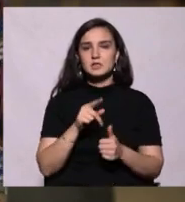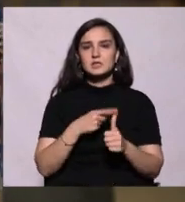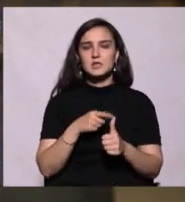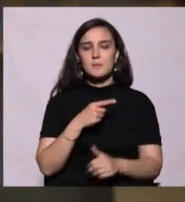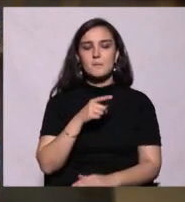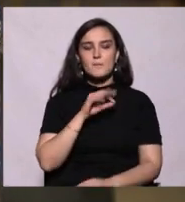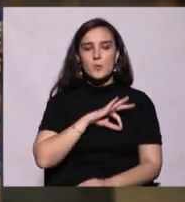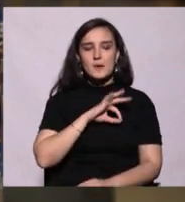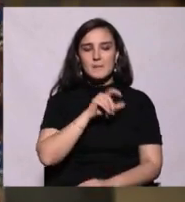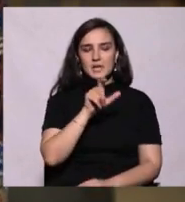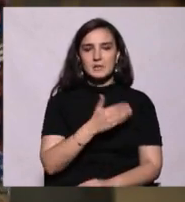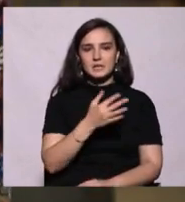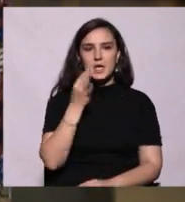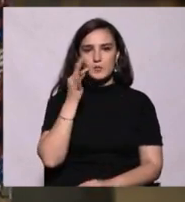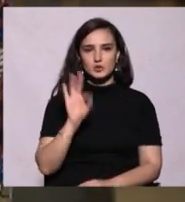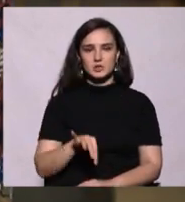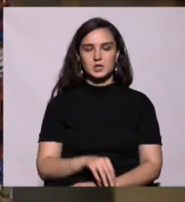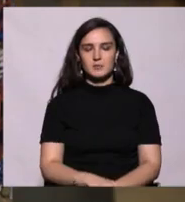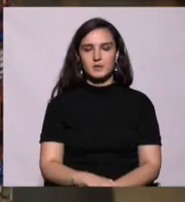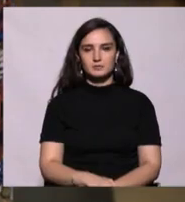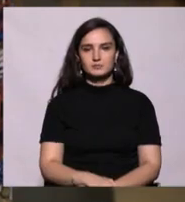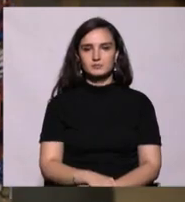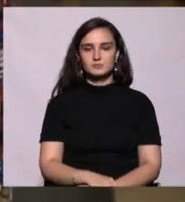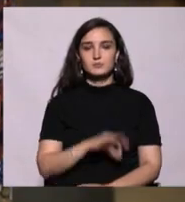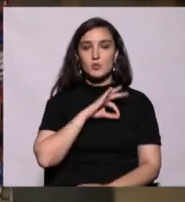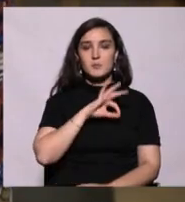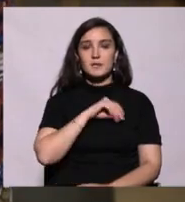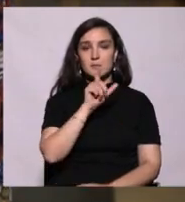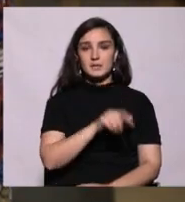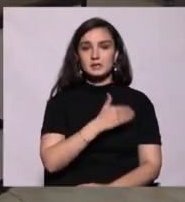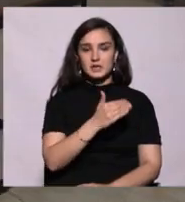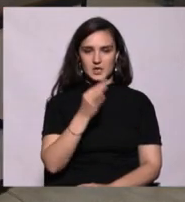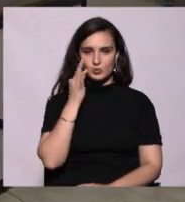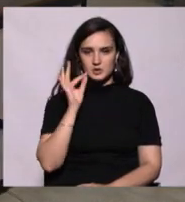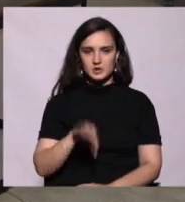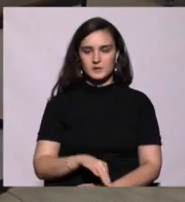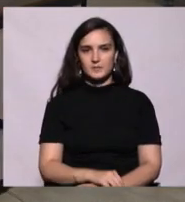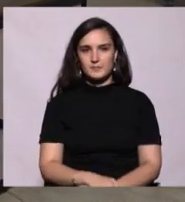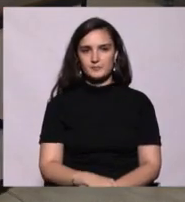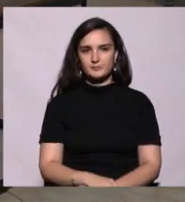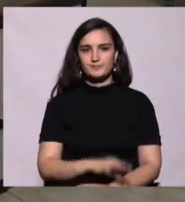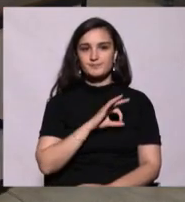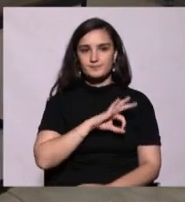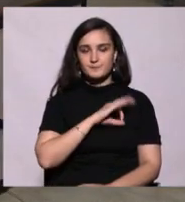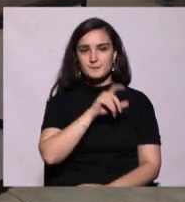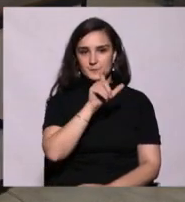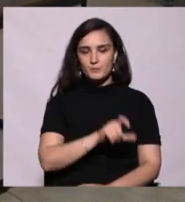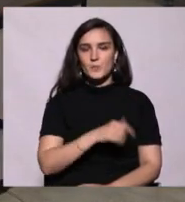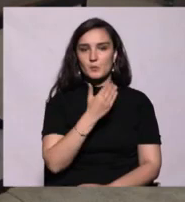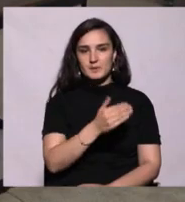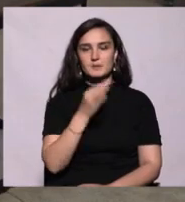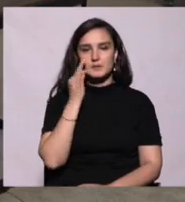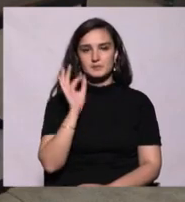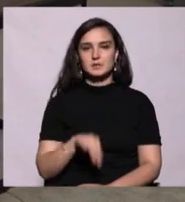მომხმარებელთა გამოცდილება. Customer experience მომხმარებელთა გამოცდილება. Customer